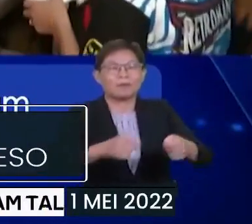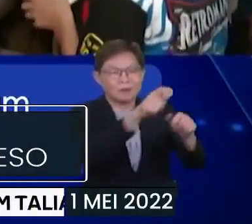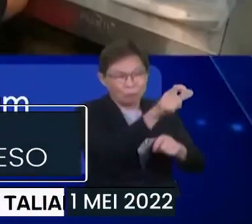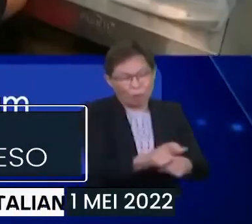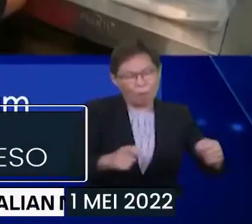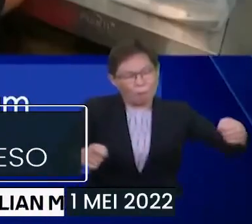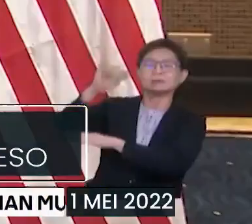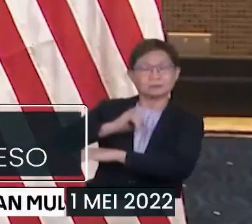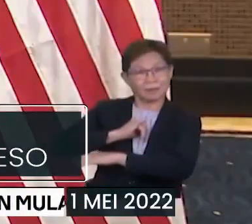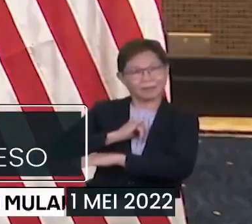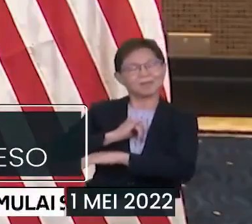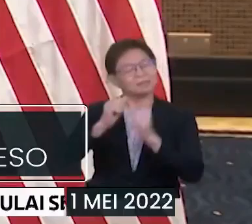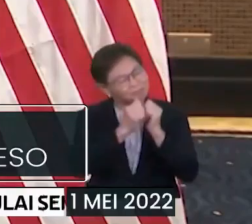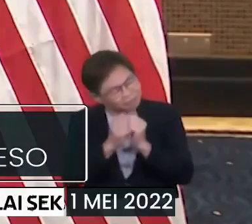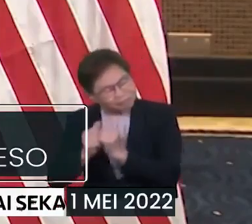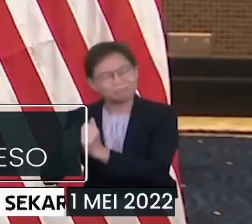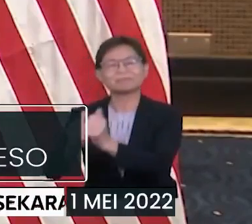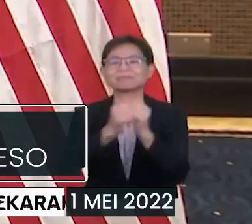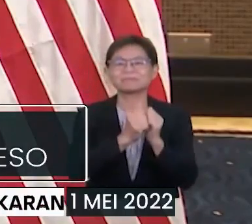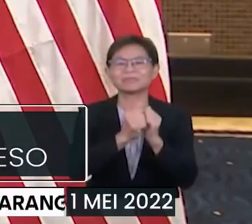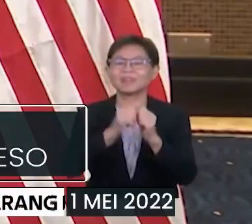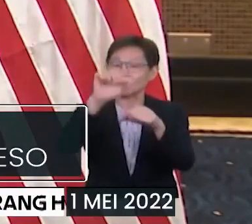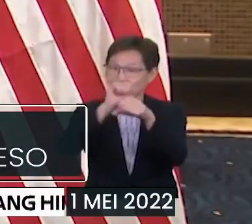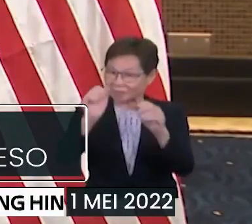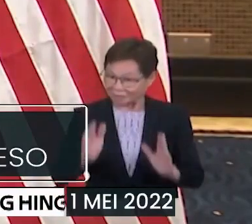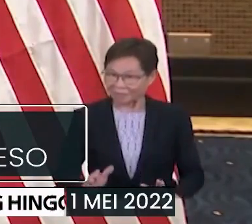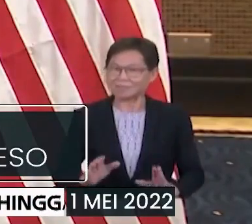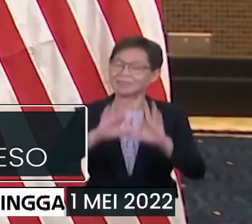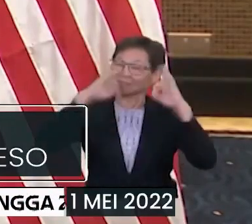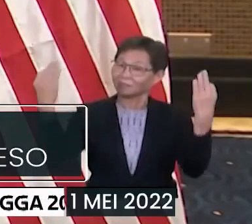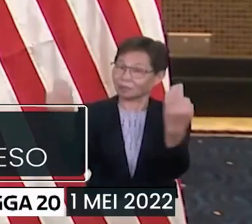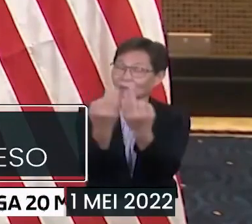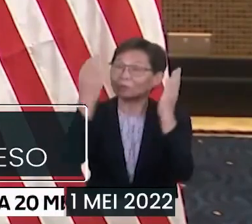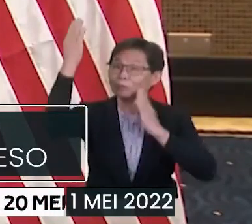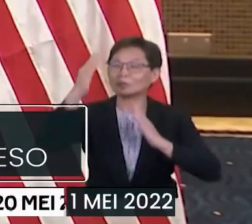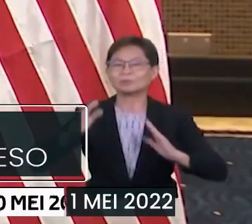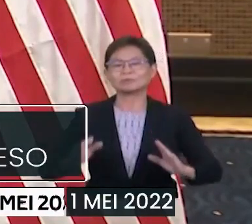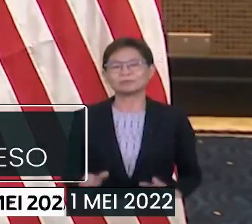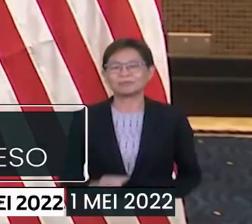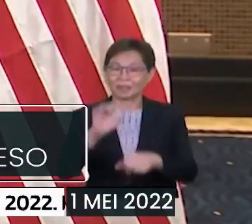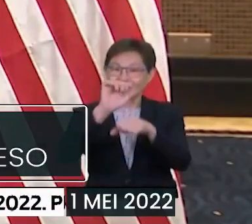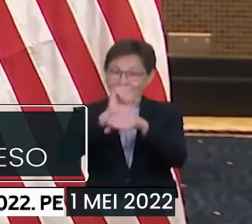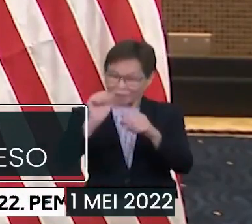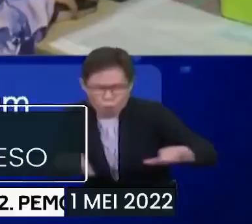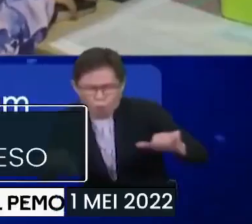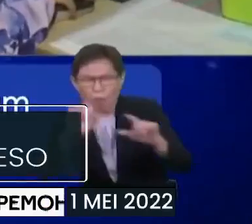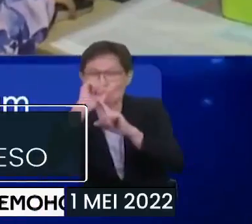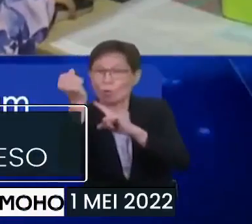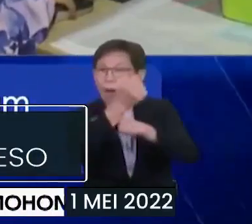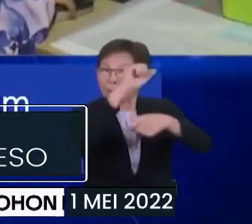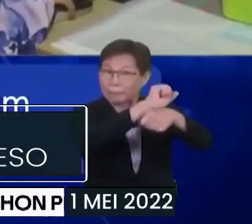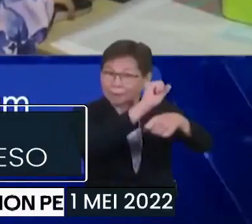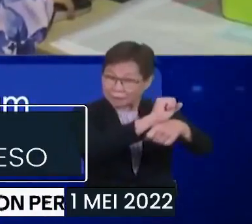individu terbabit bersama-sama turun diumumkan program pembiayaan insurance kendaraan keluarga Malaysia atau misi